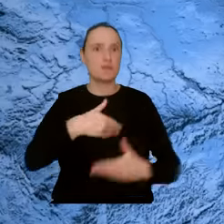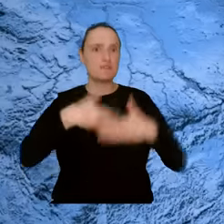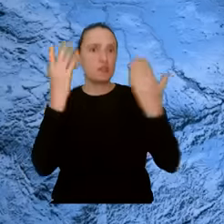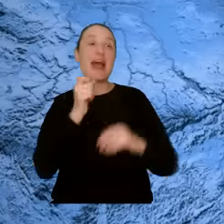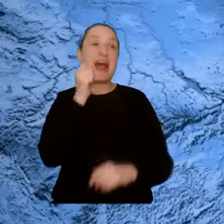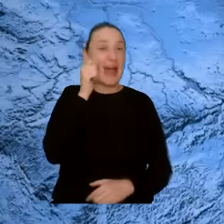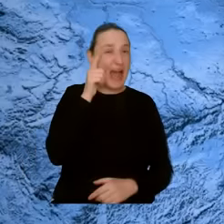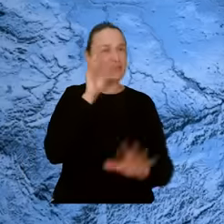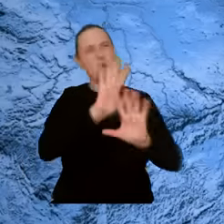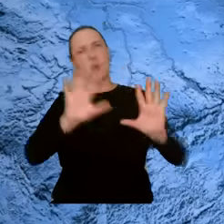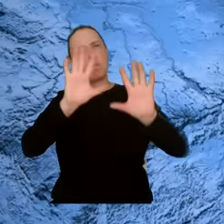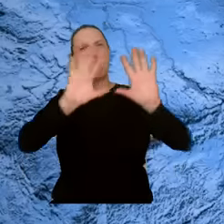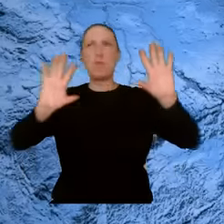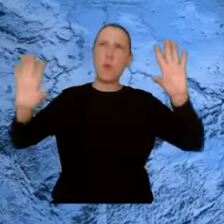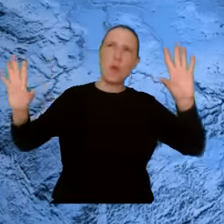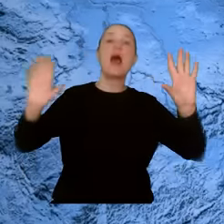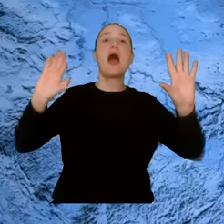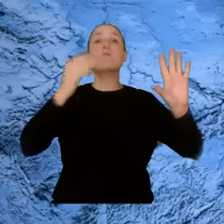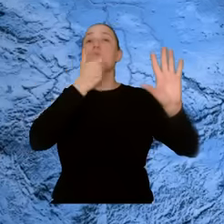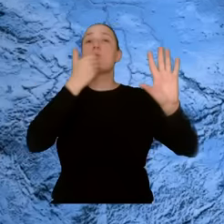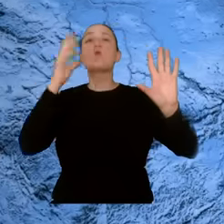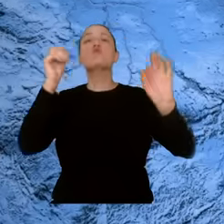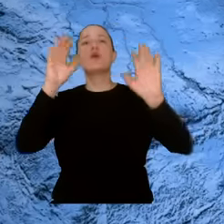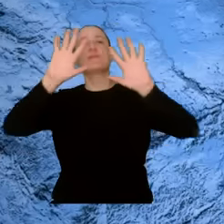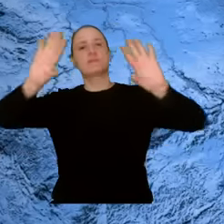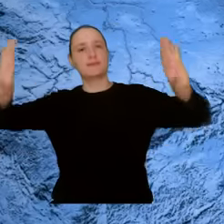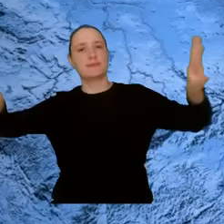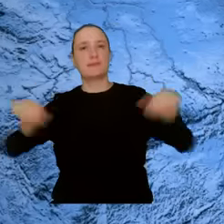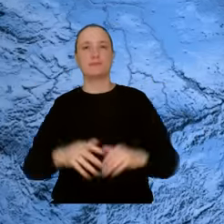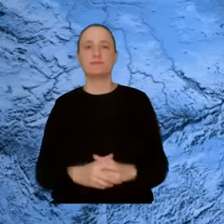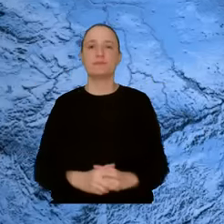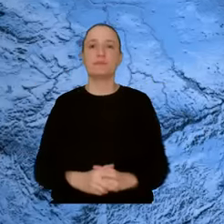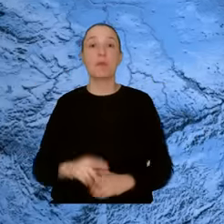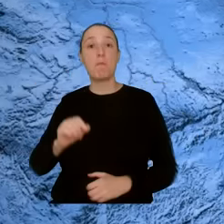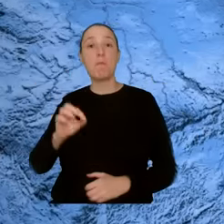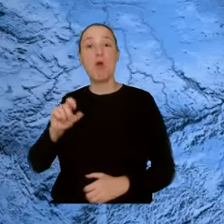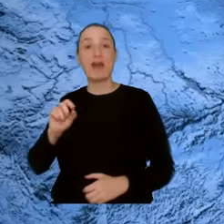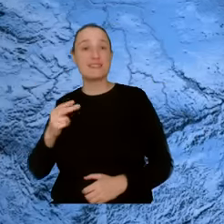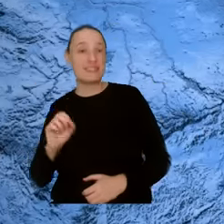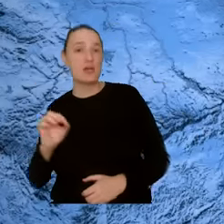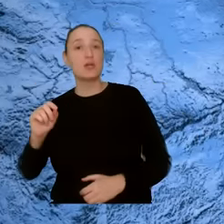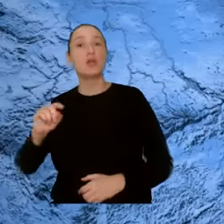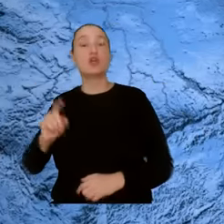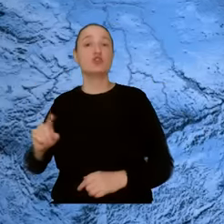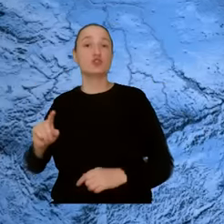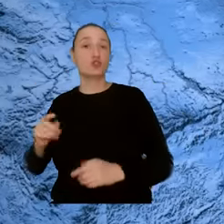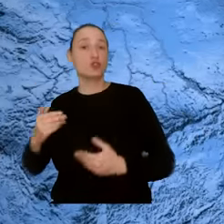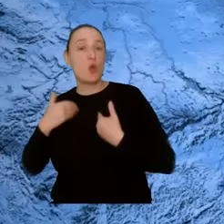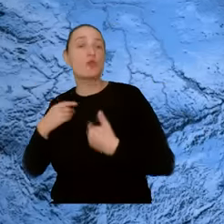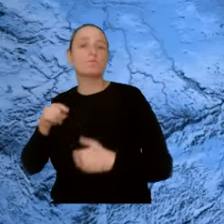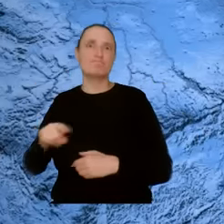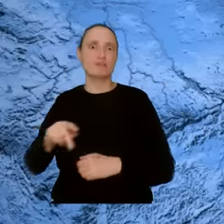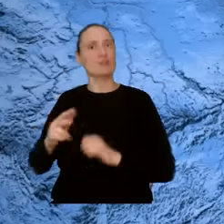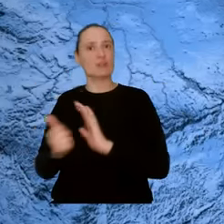chmury pokryją całe niebo, dopiero po południu zacznie się rozpogadzać. Za to w Polanicy-Zdroju aura będzie przyjemna i ciepła, na termometrach